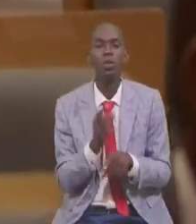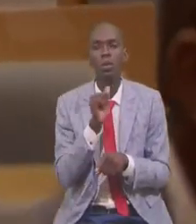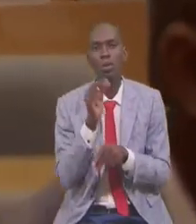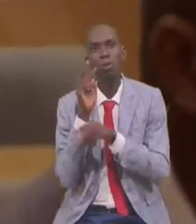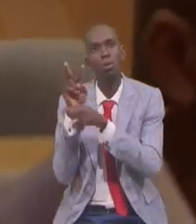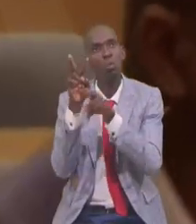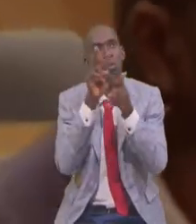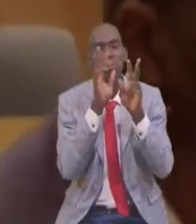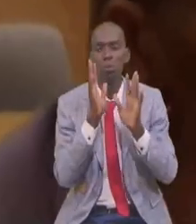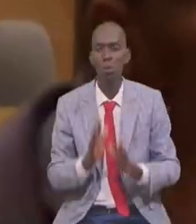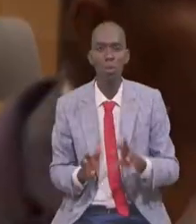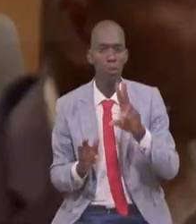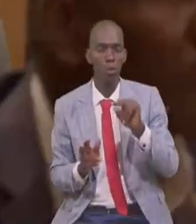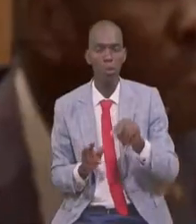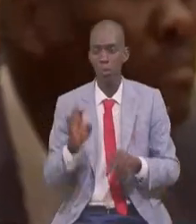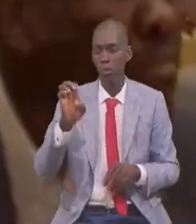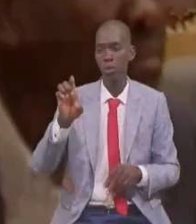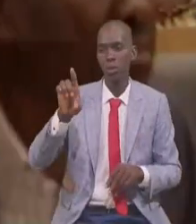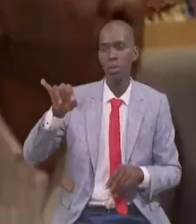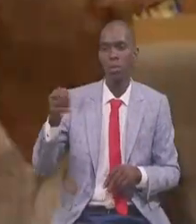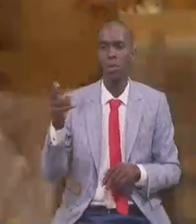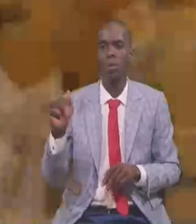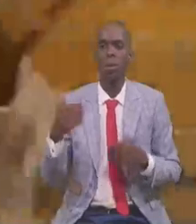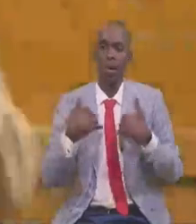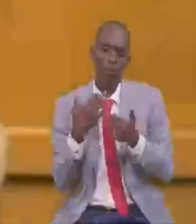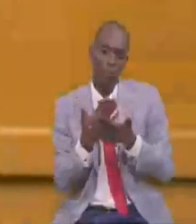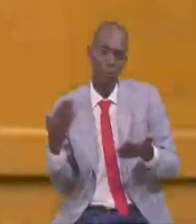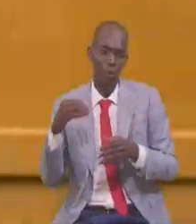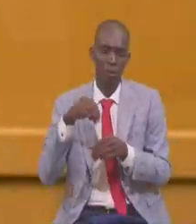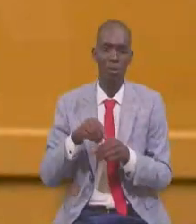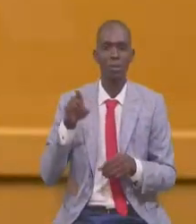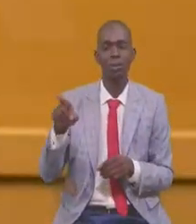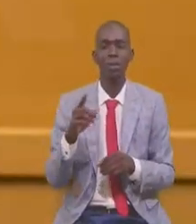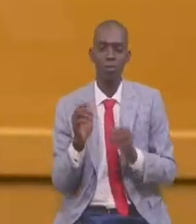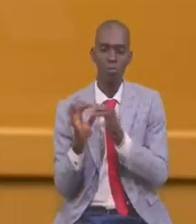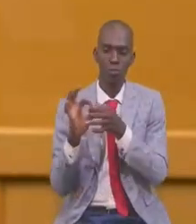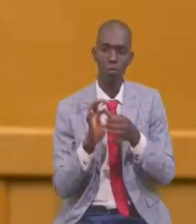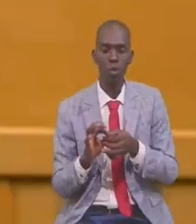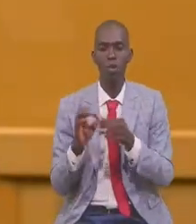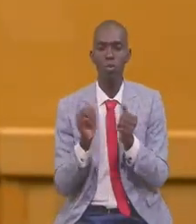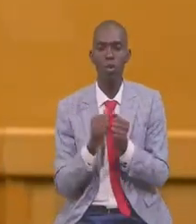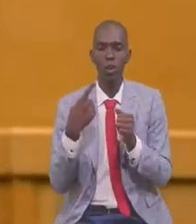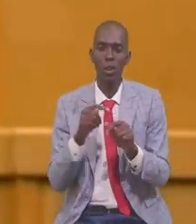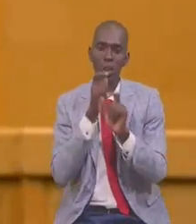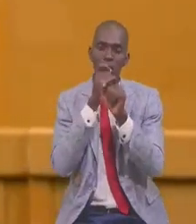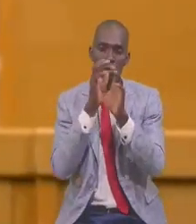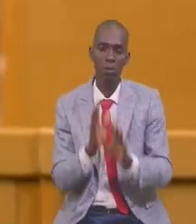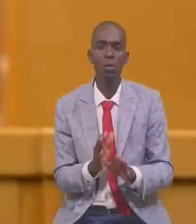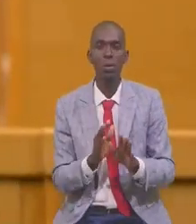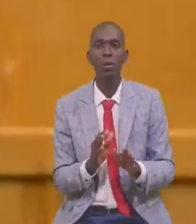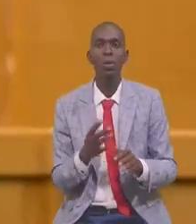passe? Il a quelque chose. Il s'était lié au bienfaiteur. Il est resté avec